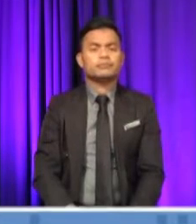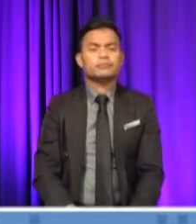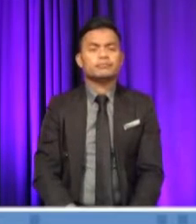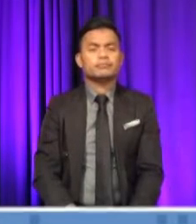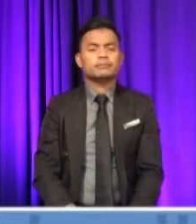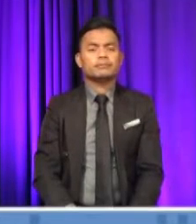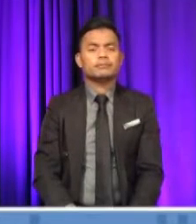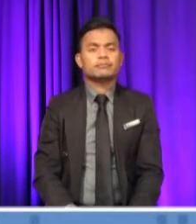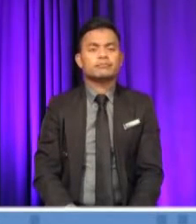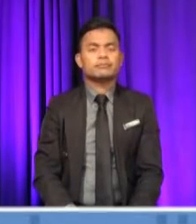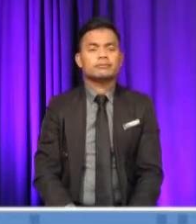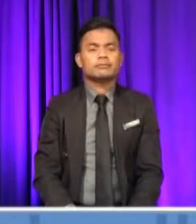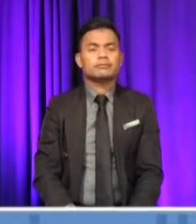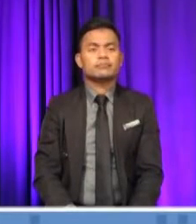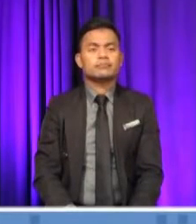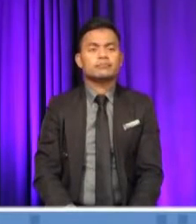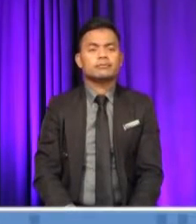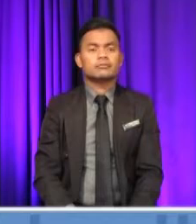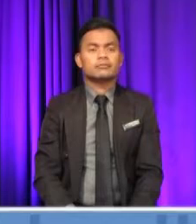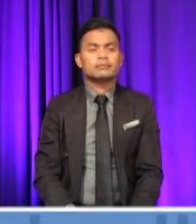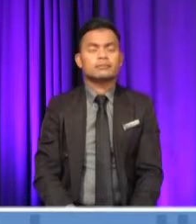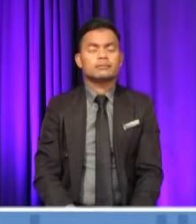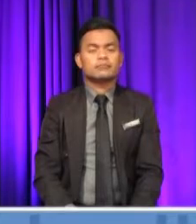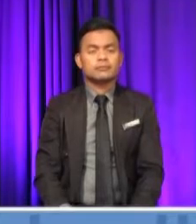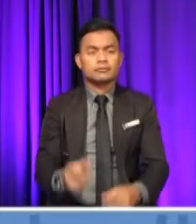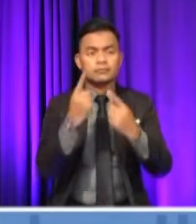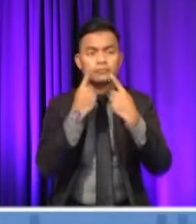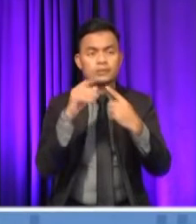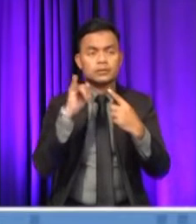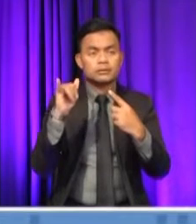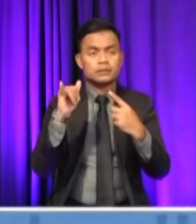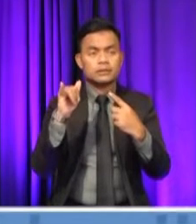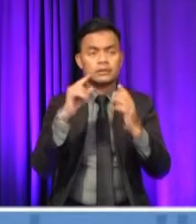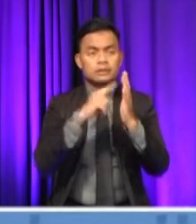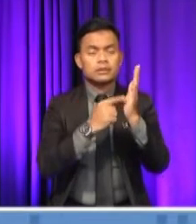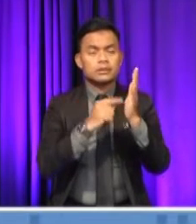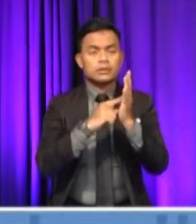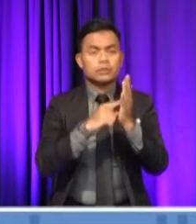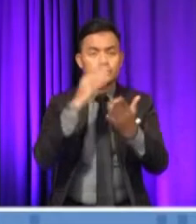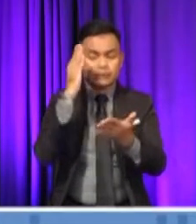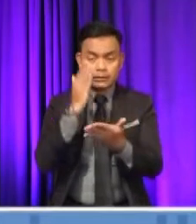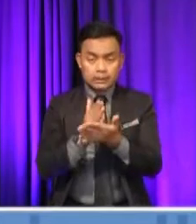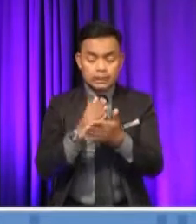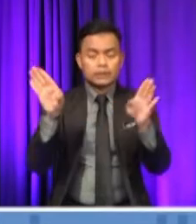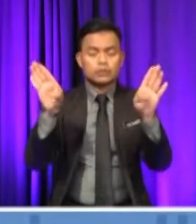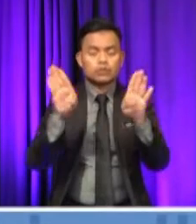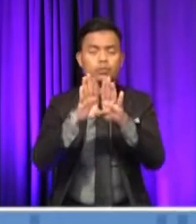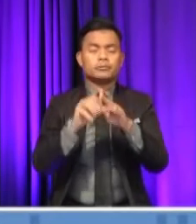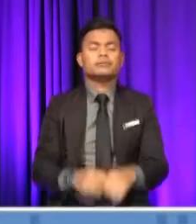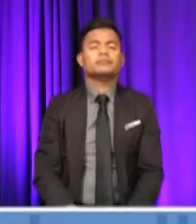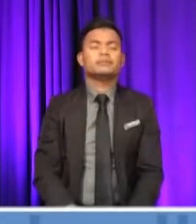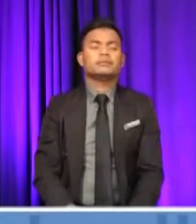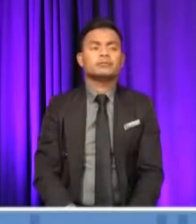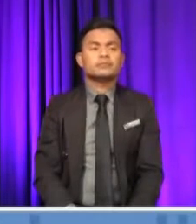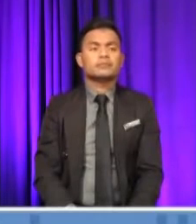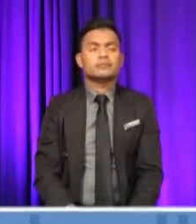Amsyar. Jawapannya Swiss tekan tutup. Swiss tekan tutup. Betul tak Adakah betul? Kita